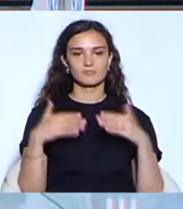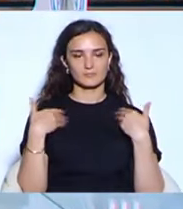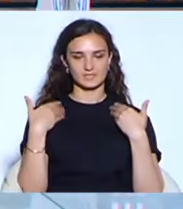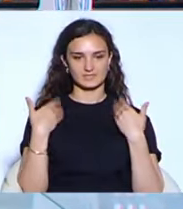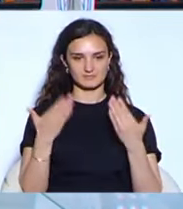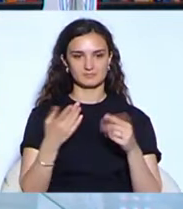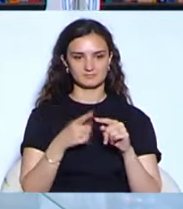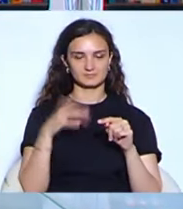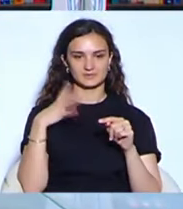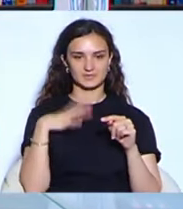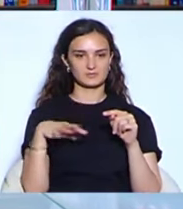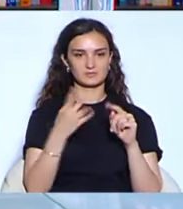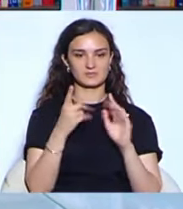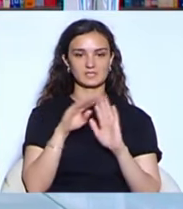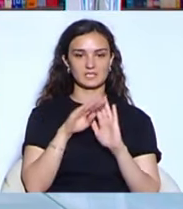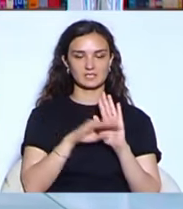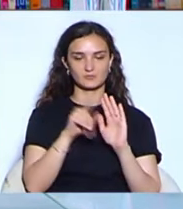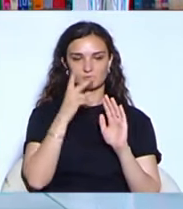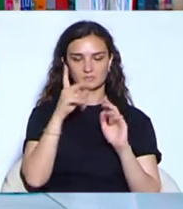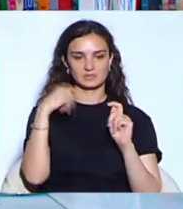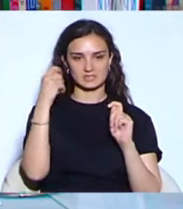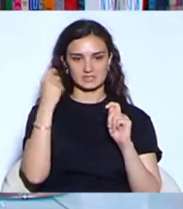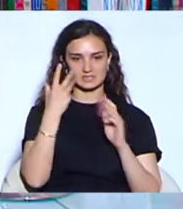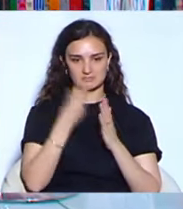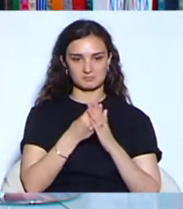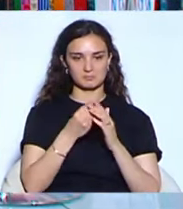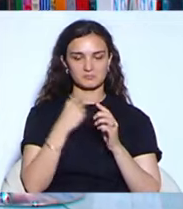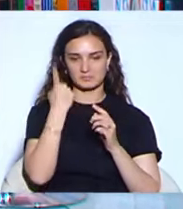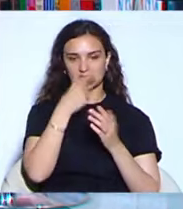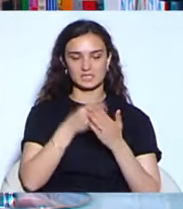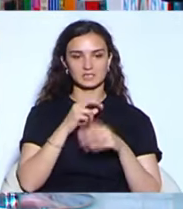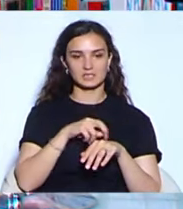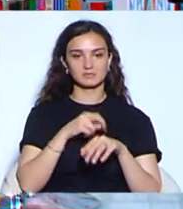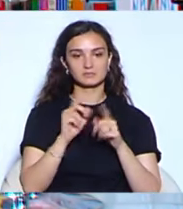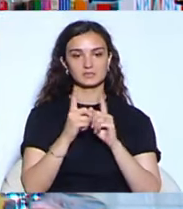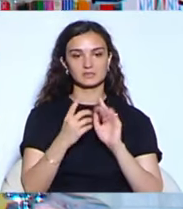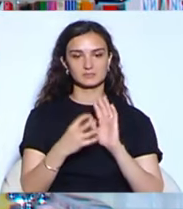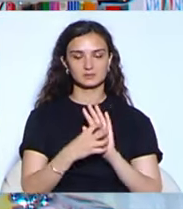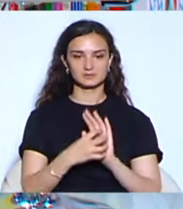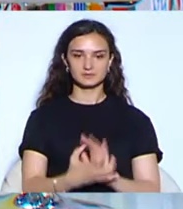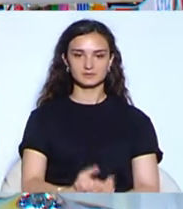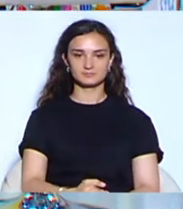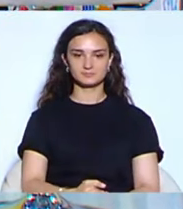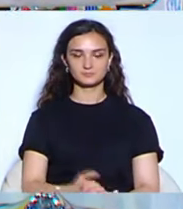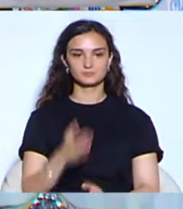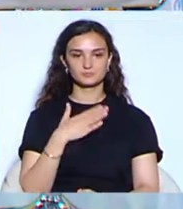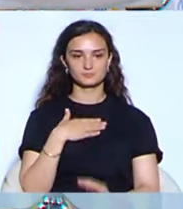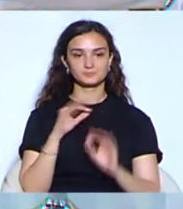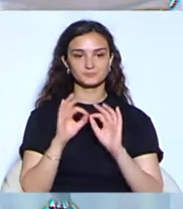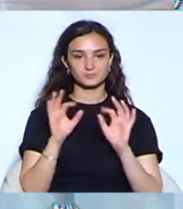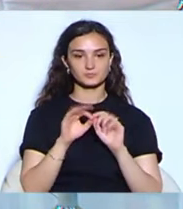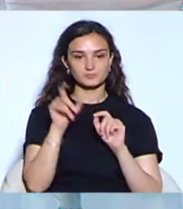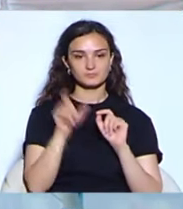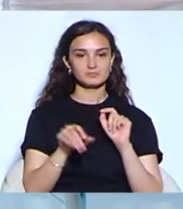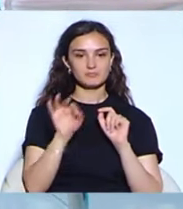ილანჩიდობისა ეს საქართველოს პირველი არქია თქვენ უყურებთ გადაცემას პირადი ექიმ მარი მალაზონია სრულდო თარგმანით ჩვენ საუბრობთ